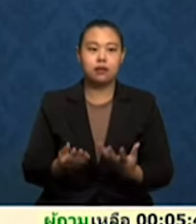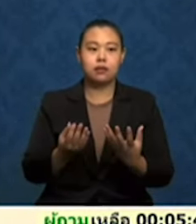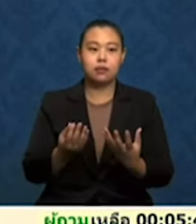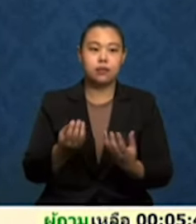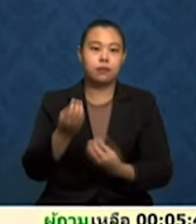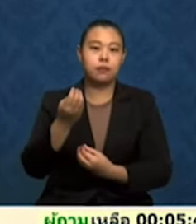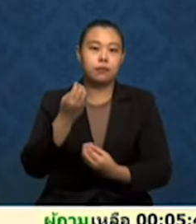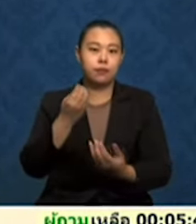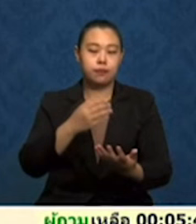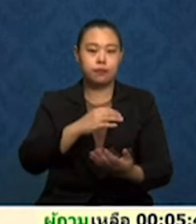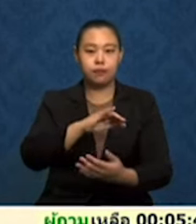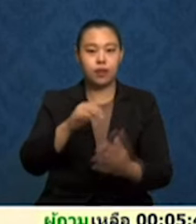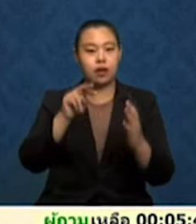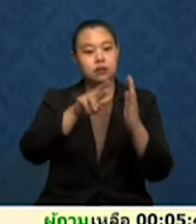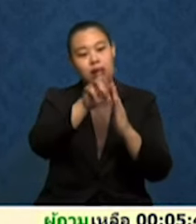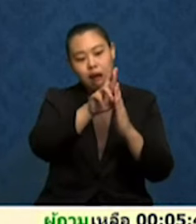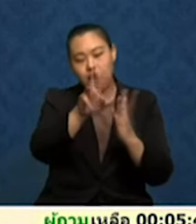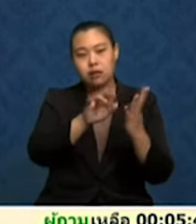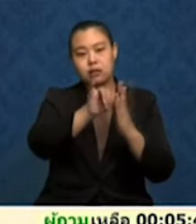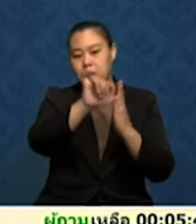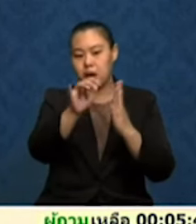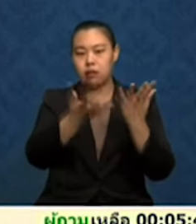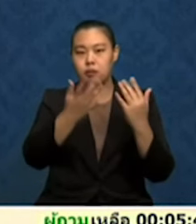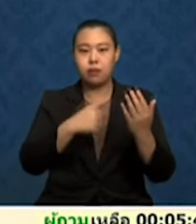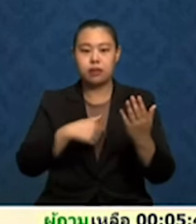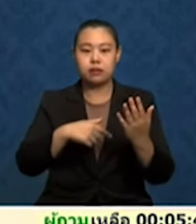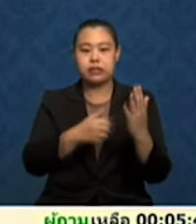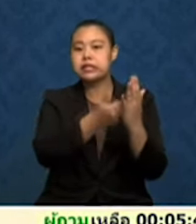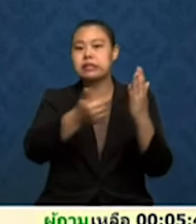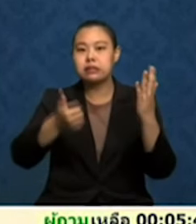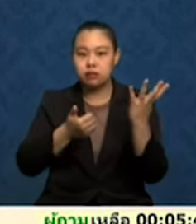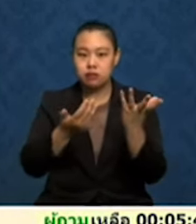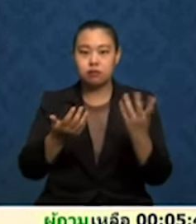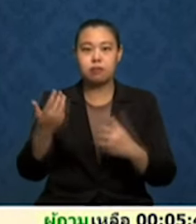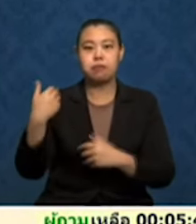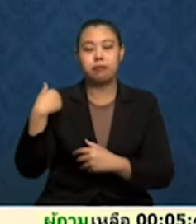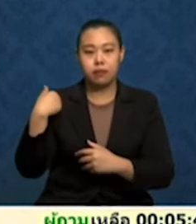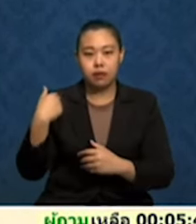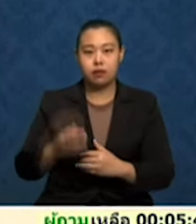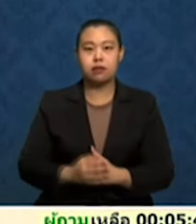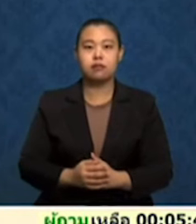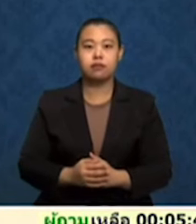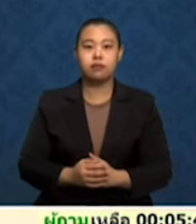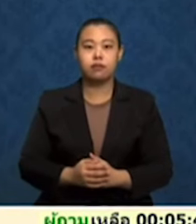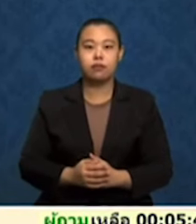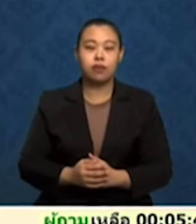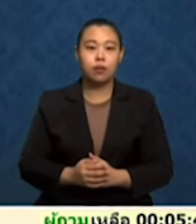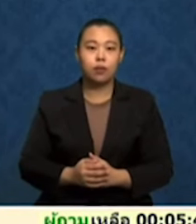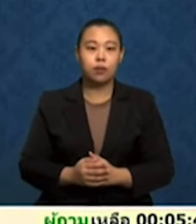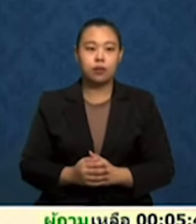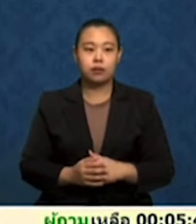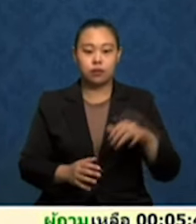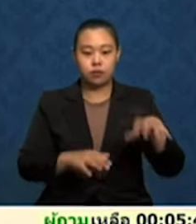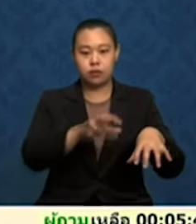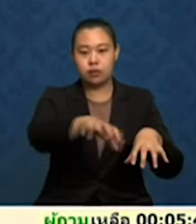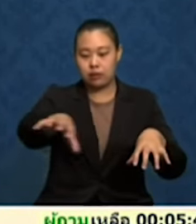ามันมีการหมุนเวียนของเศรษฐกิจมันก็จะเป็นสิ่งที่สืบต่อกันมาในพื้นที่อื่นๆด้วยว่าพื้นที่นี้ดีนะคะพื้น